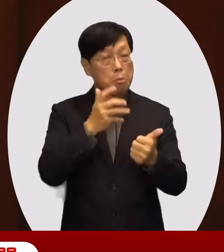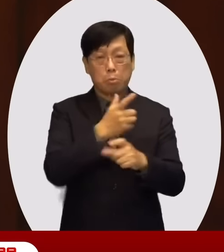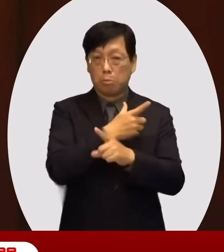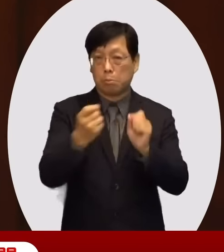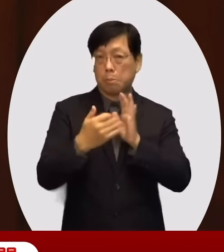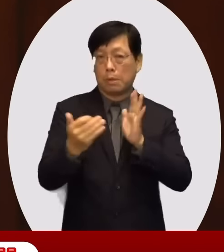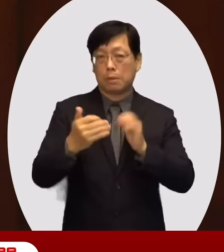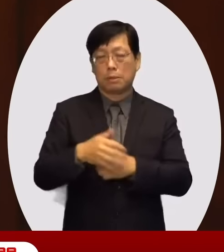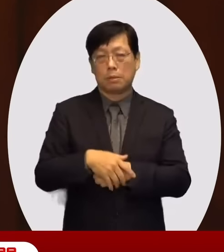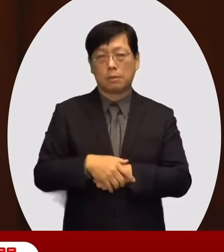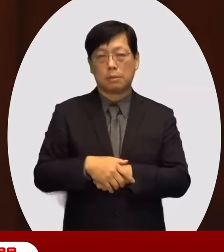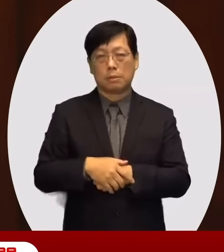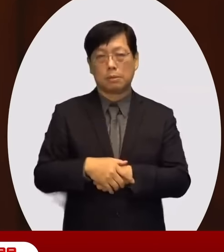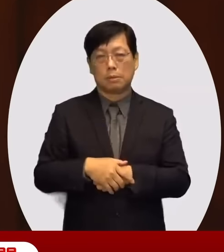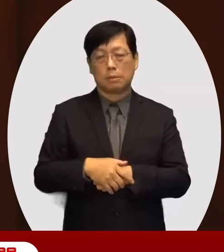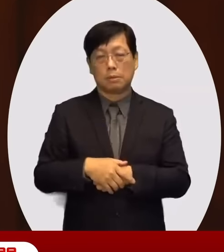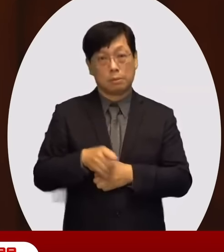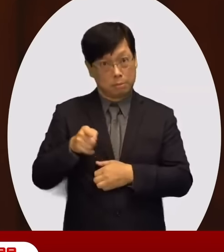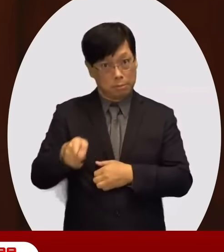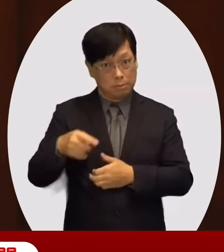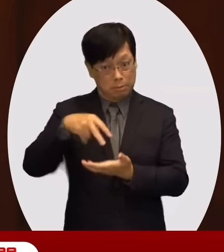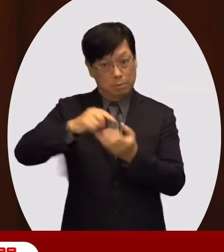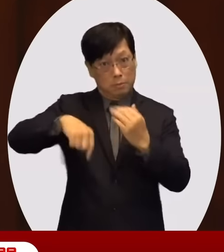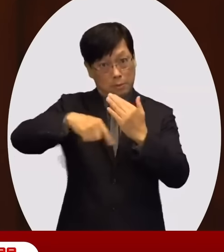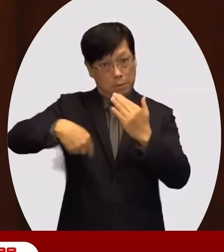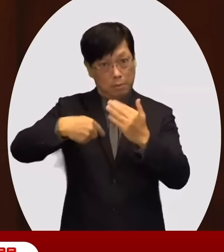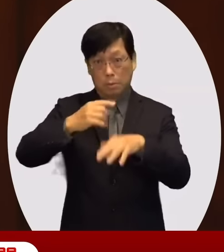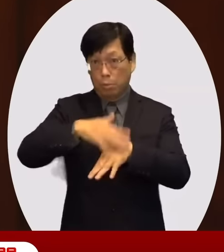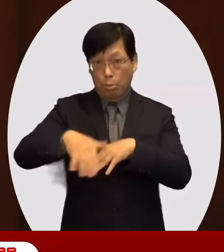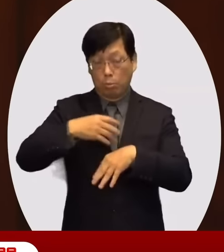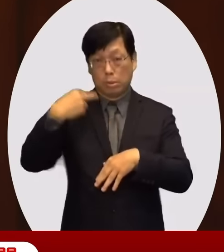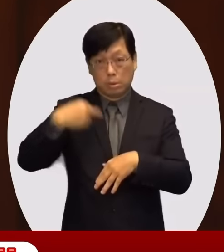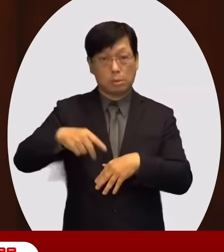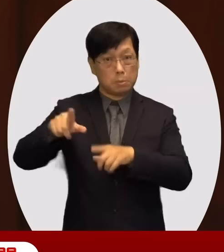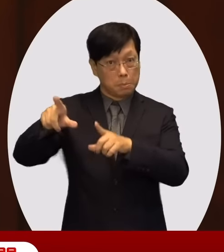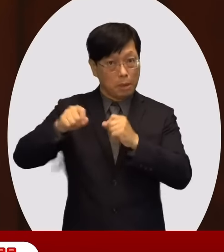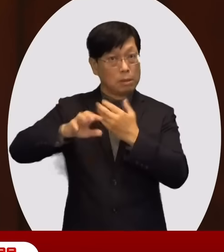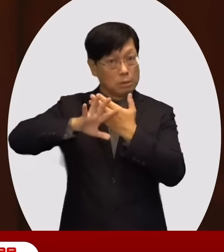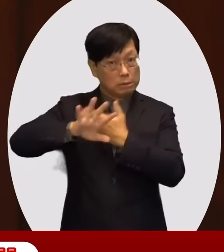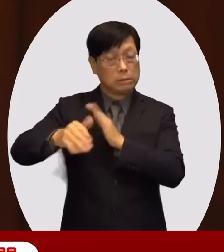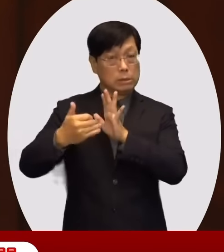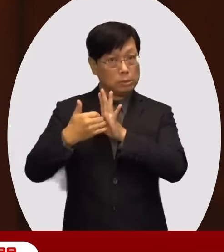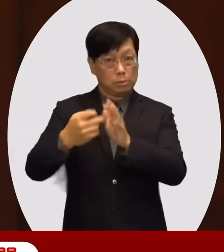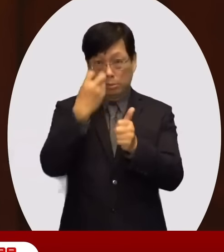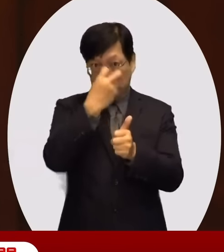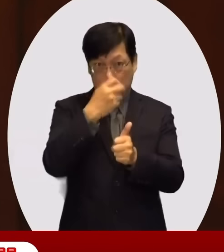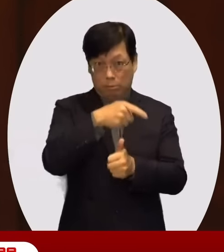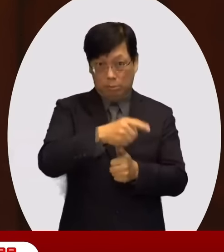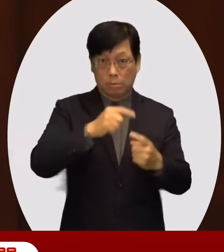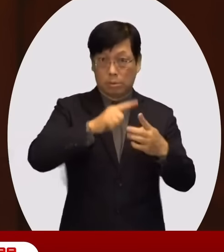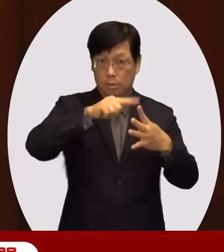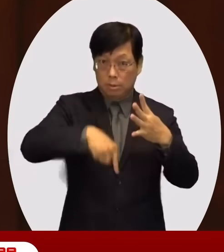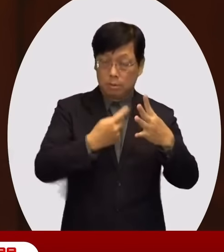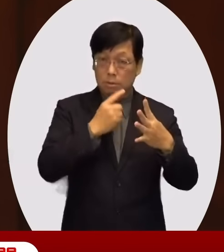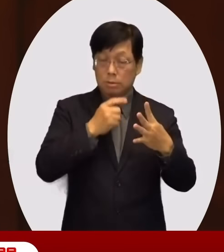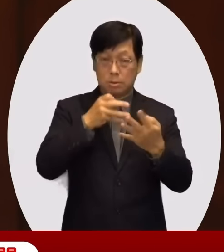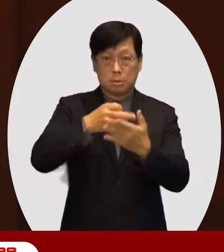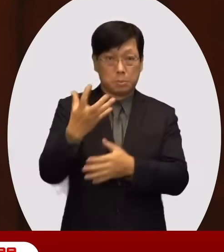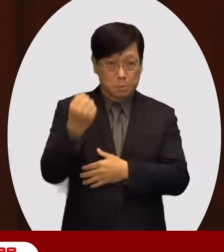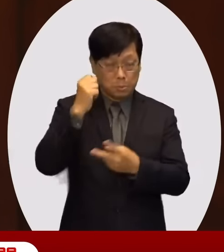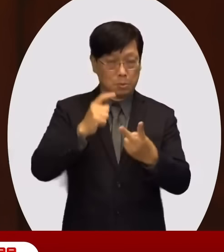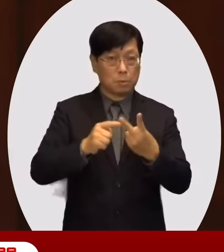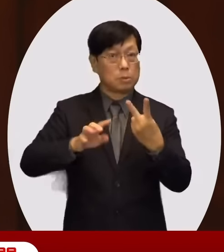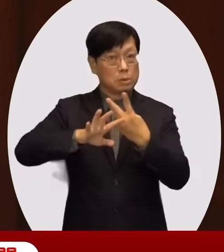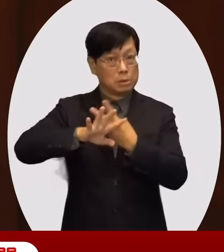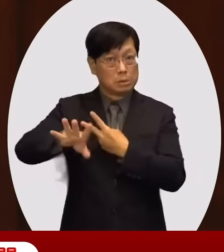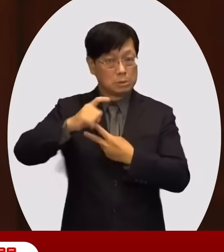问。贵院不会因为这样的采取相应的拒绝审查总统的人事提名权，或者是